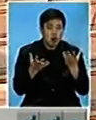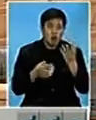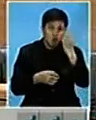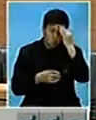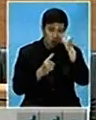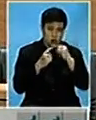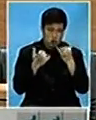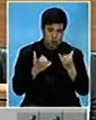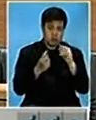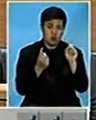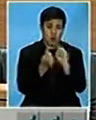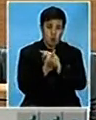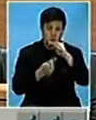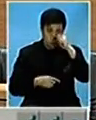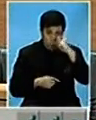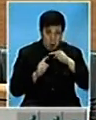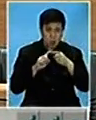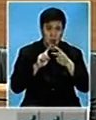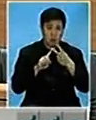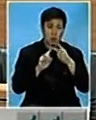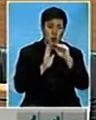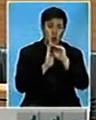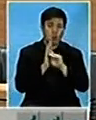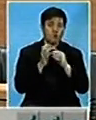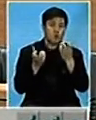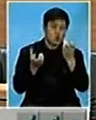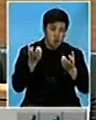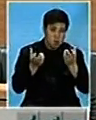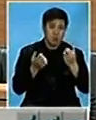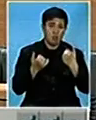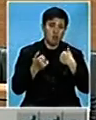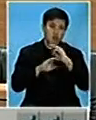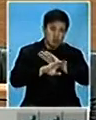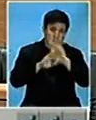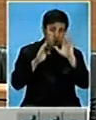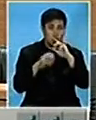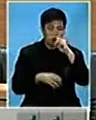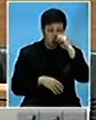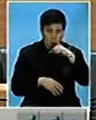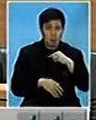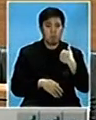บทของสังคมไทยและกระบวนการยุติธรรมที่มีการละเว้นในสังคมไทยของเ